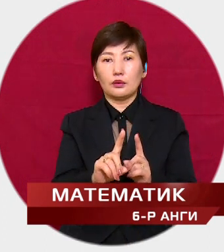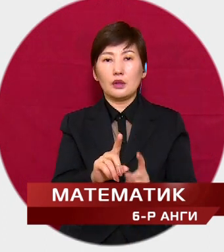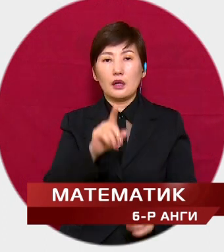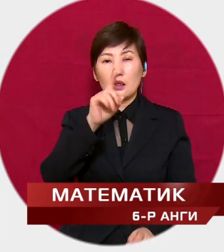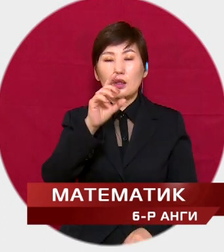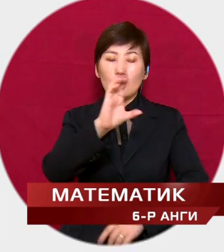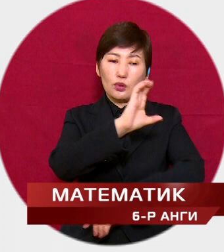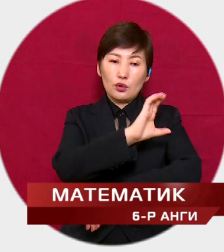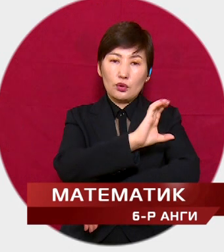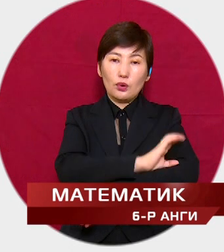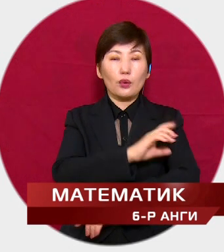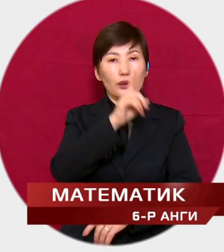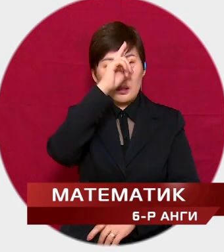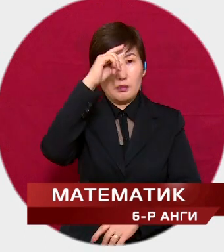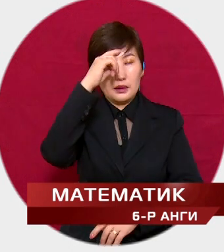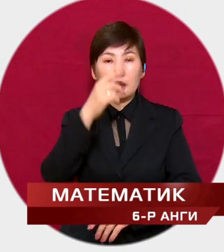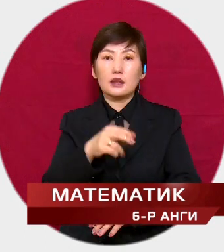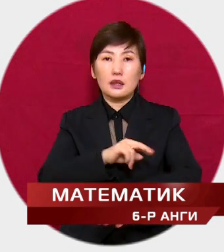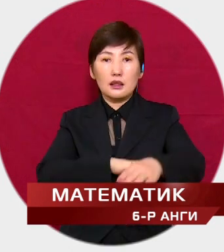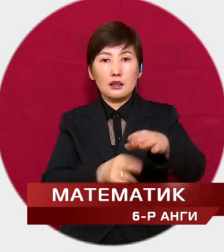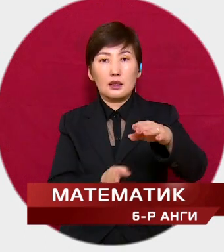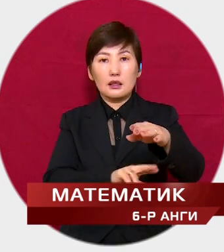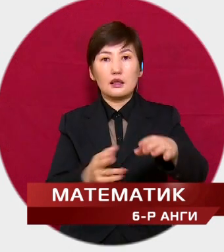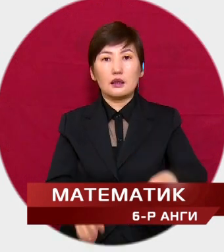сургууль эмнэлэг цэцэрлэгт тус бүр хэдэн хүн санал өгсөн бэ гэдгийг нь бол